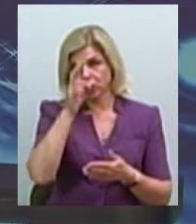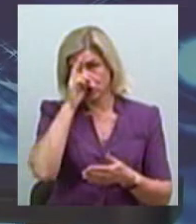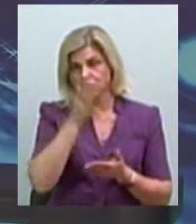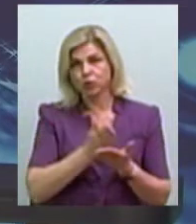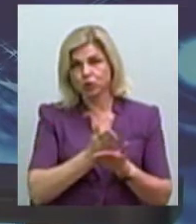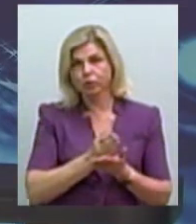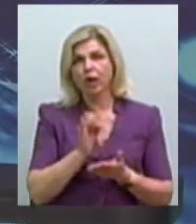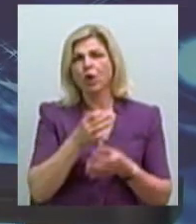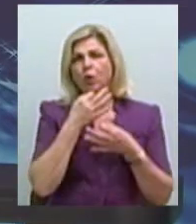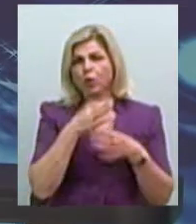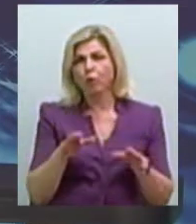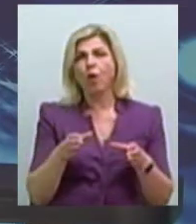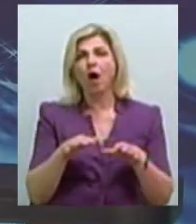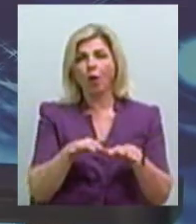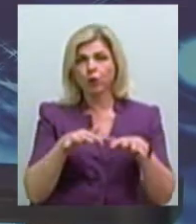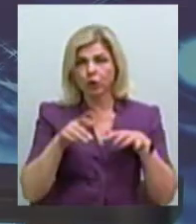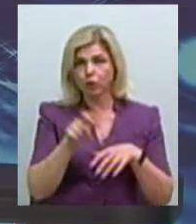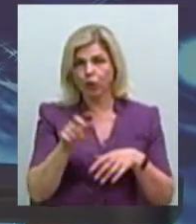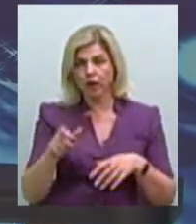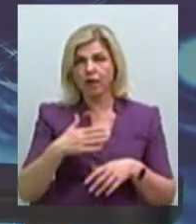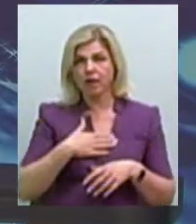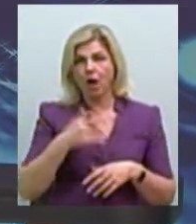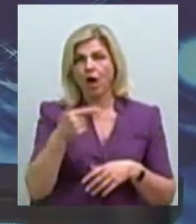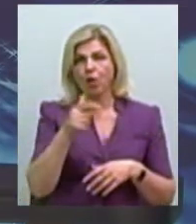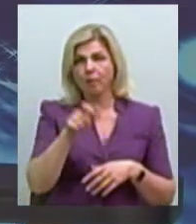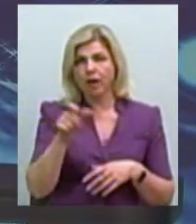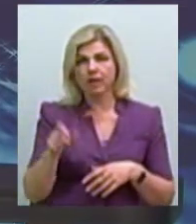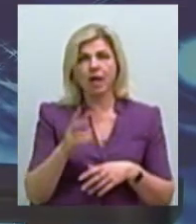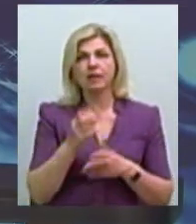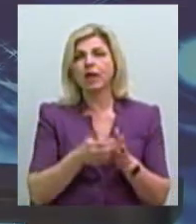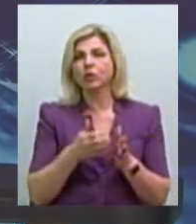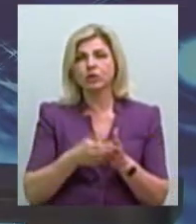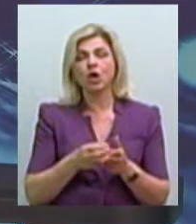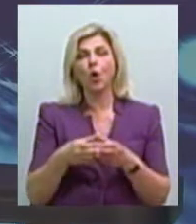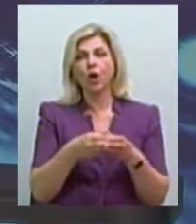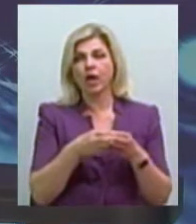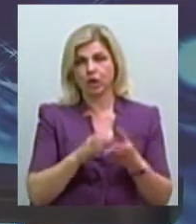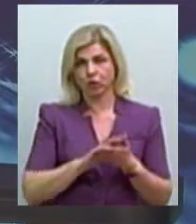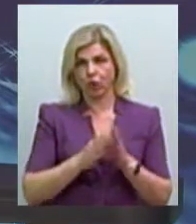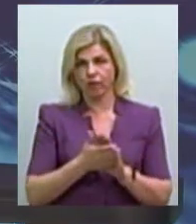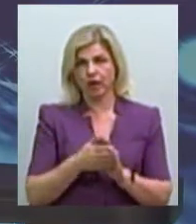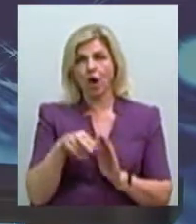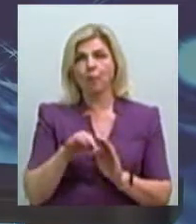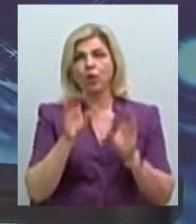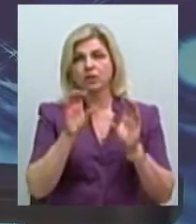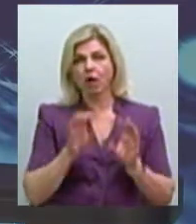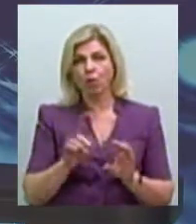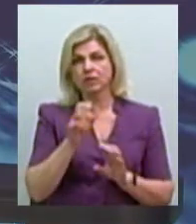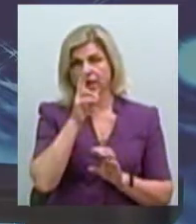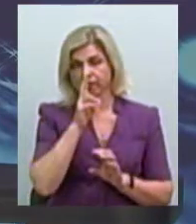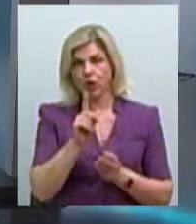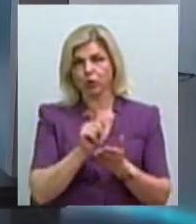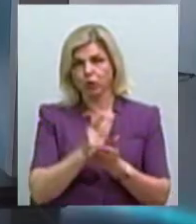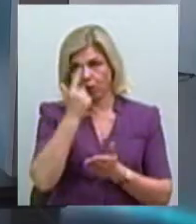службовцями, і перед будь-якою аудиторією, наші громадяни недооцінюють колективний договір. Дивіться, за законом за 2 місяці